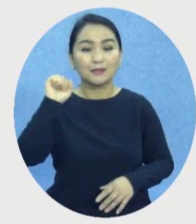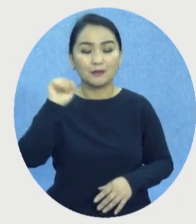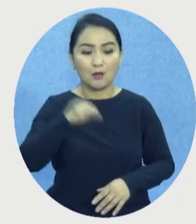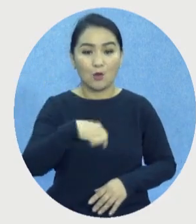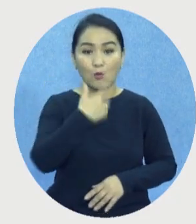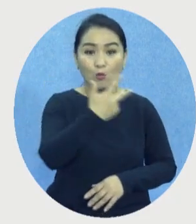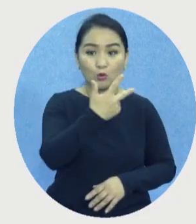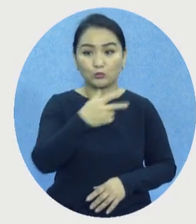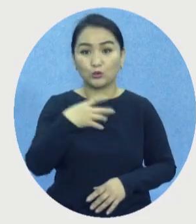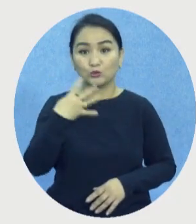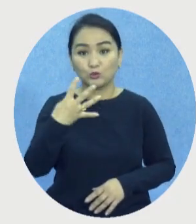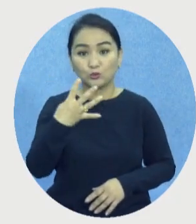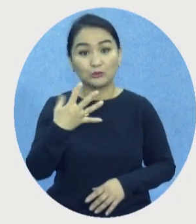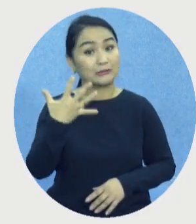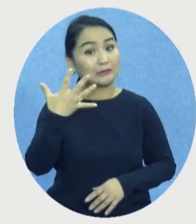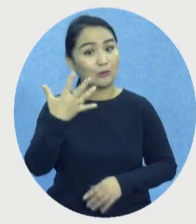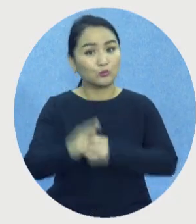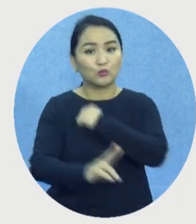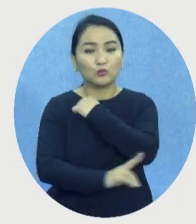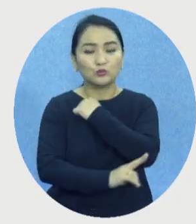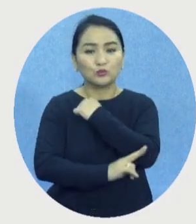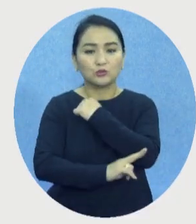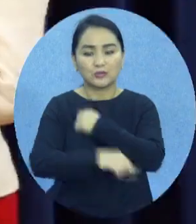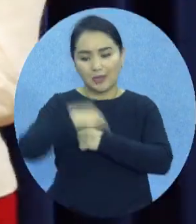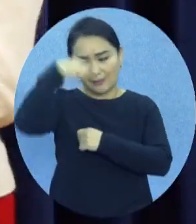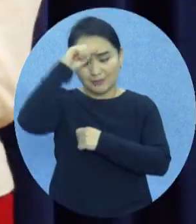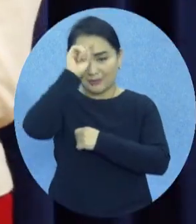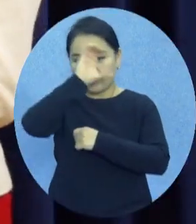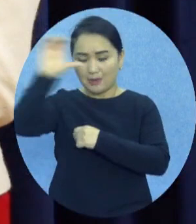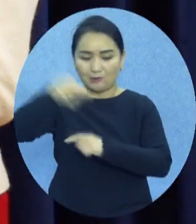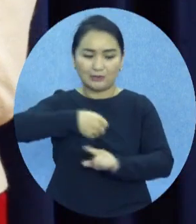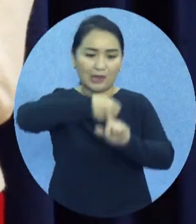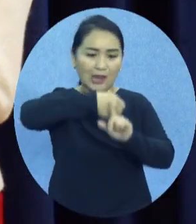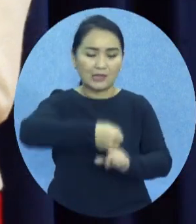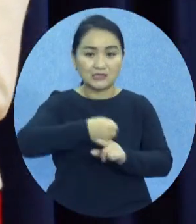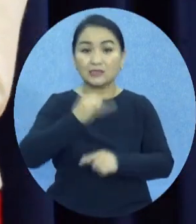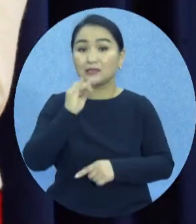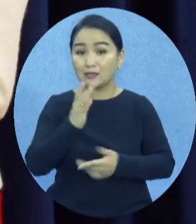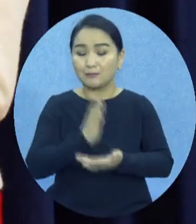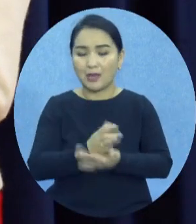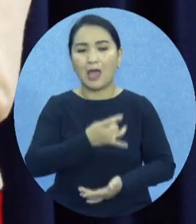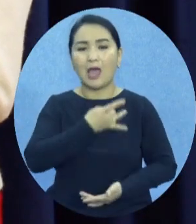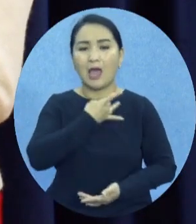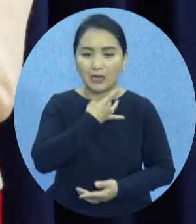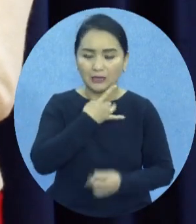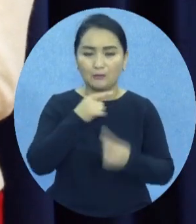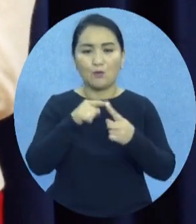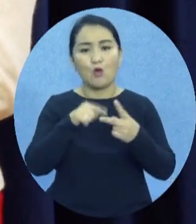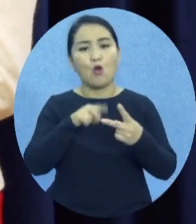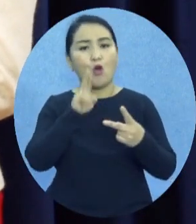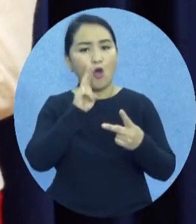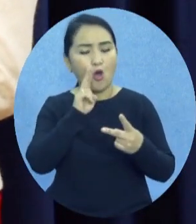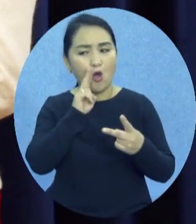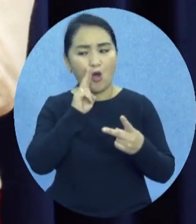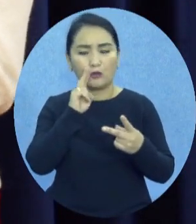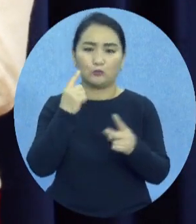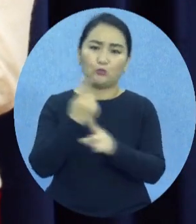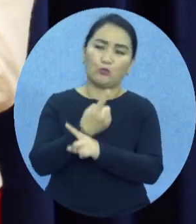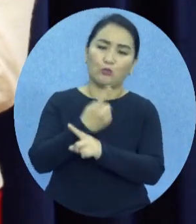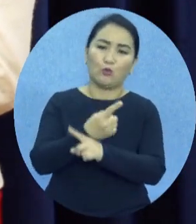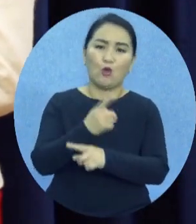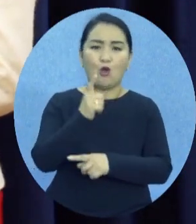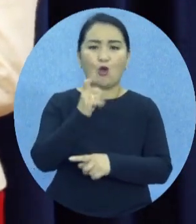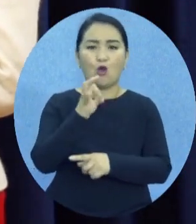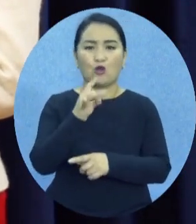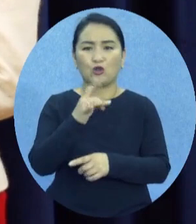3-4-5 өдрөөс ирээд ачаал хөвсдөг учраас арх дарсыг хэтрүүлэн хэрэглэх, хоол хүнсний хийтэй хоолунд хорхог идээд